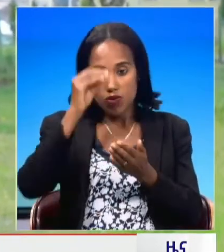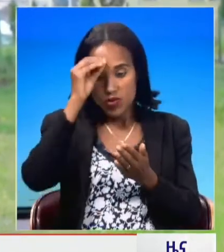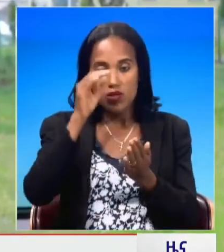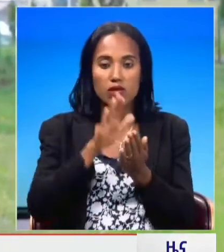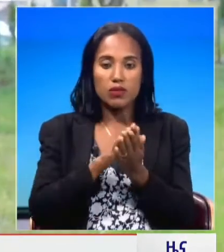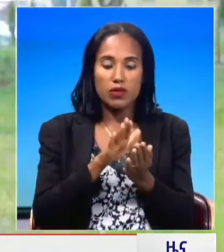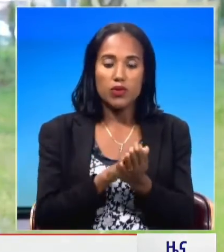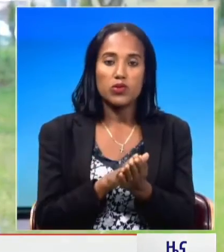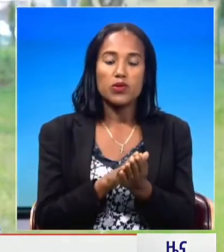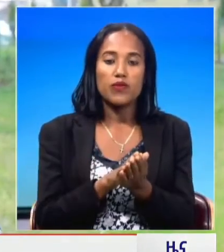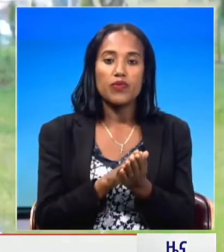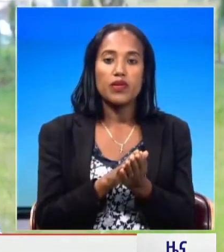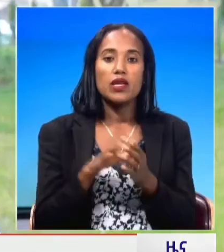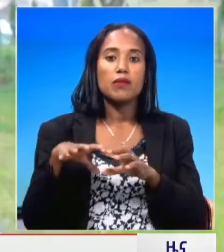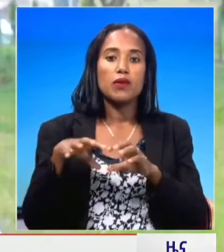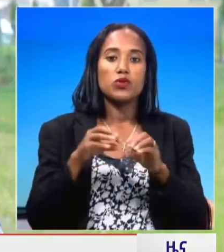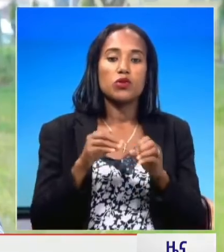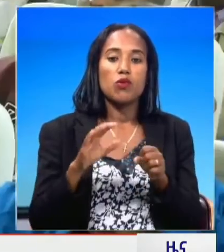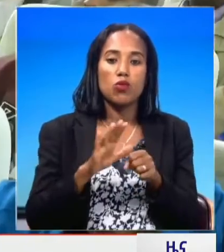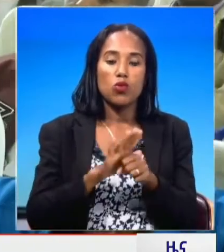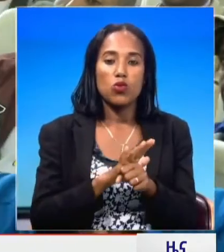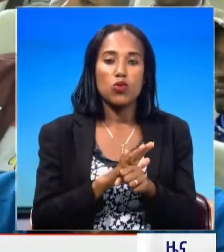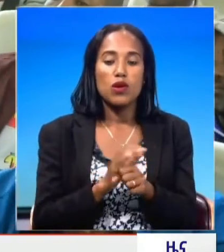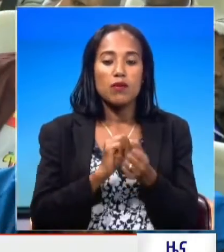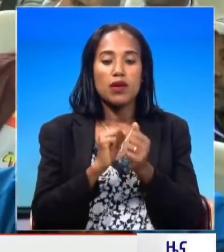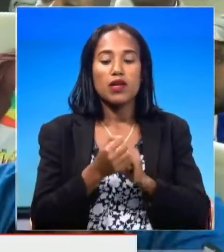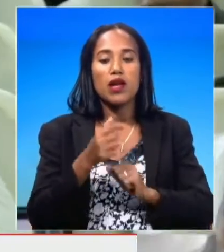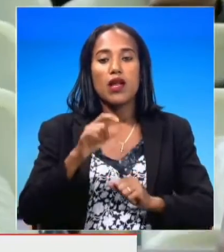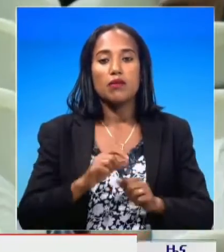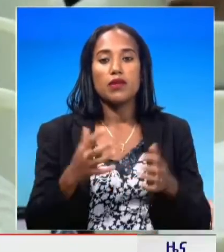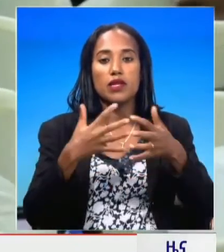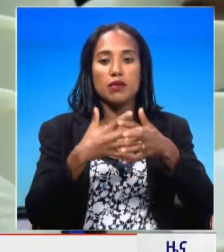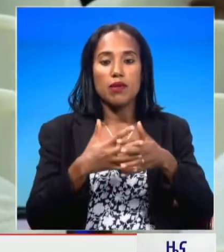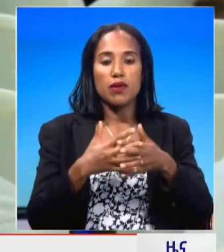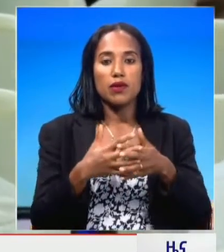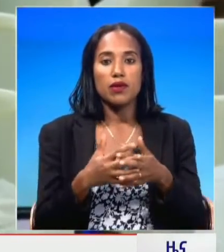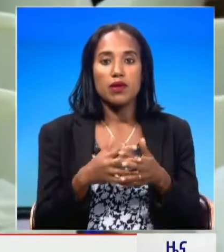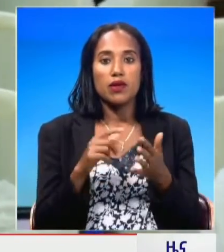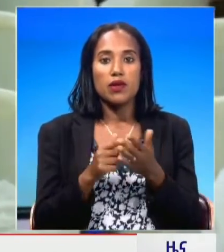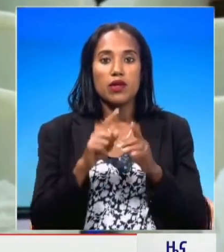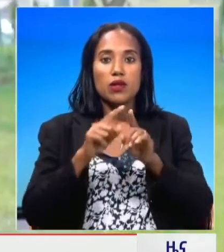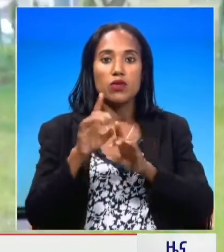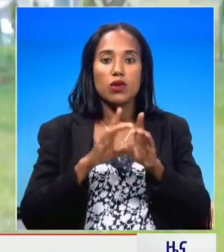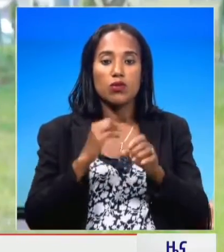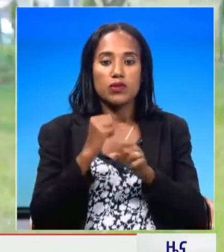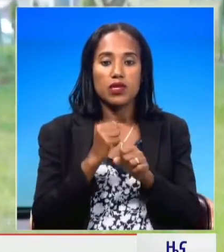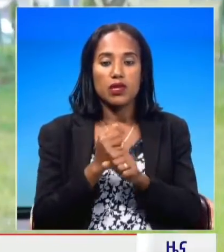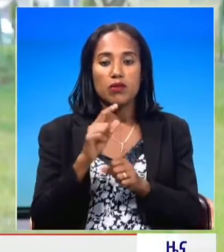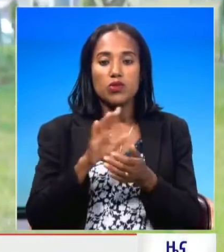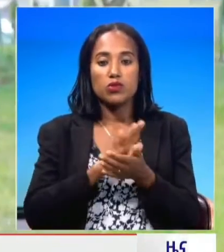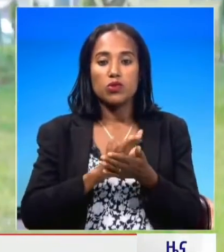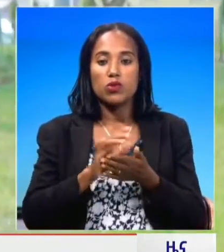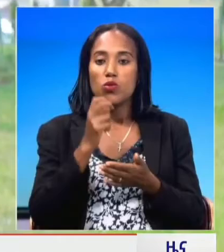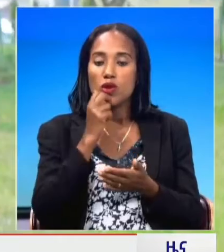የሚማሩ ትምህርት ቤቶችን፣ ተማሪዎችን በሙሉ መቀየር አለብን ተባብረን የሚል ነገር ላይ እዚህ ላይ ትኩረት አድርጎ ሊሰራ ይገባል። በንጹህ መጠጥ ውሃ